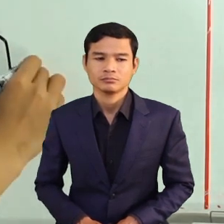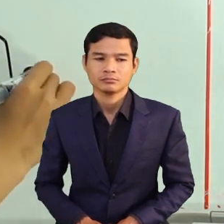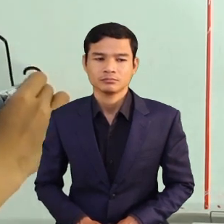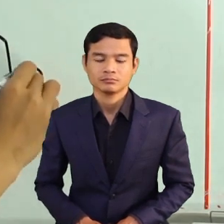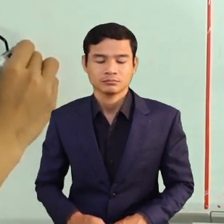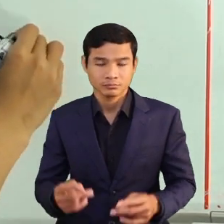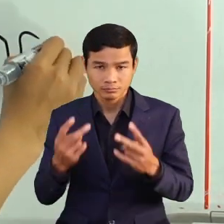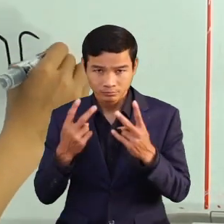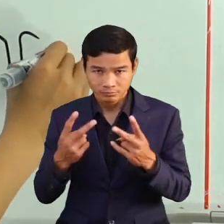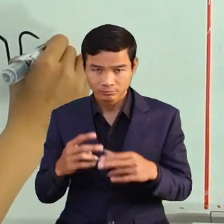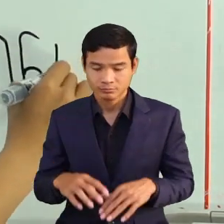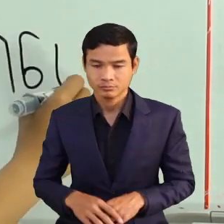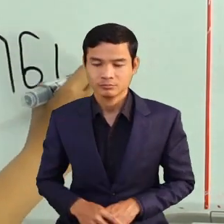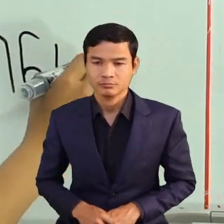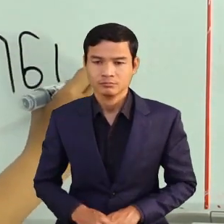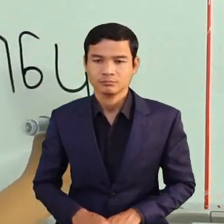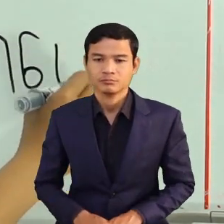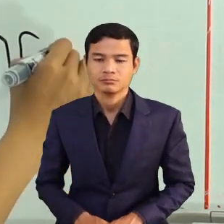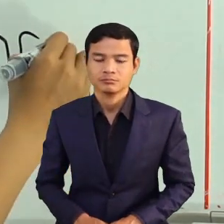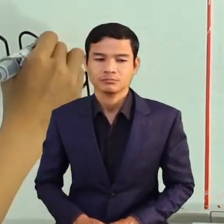còn mơ mơ